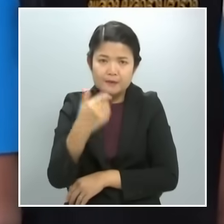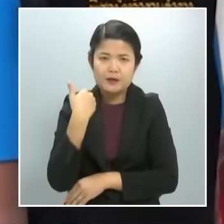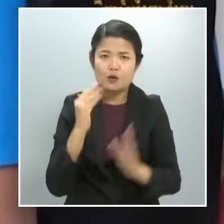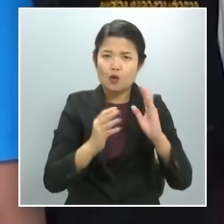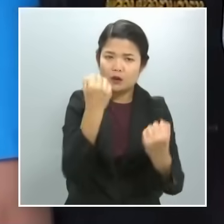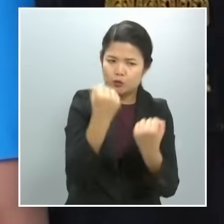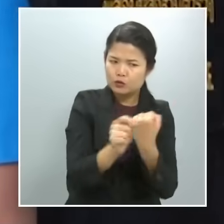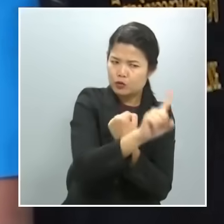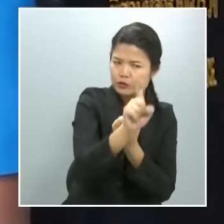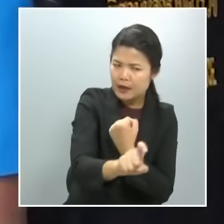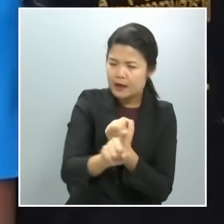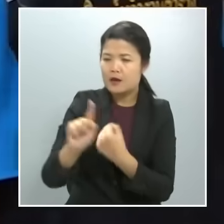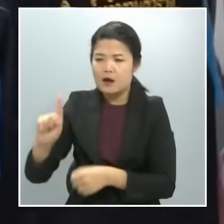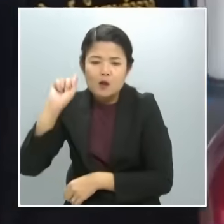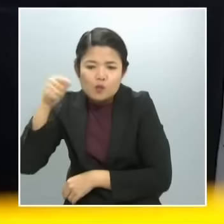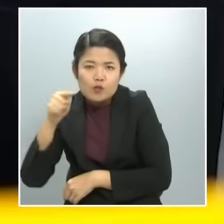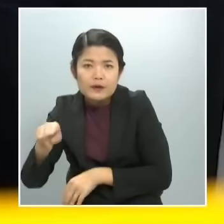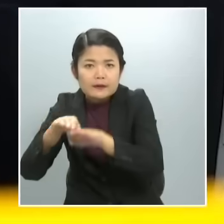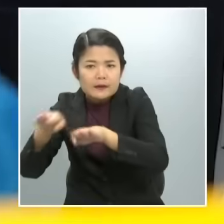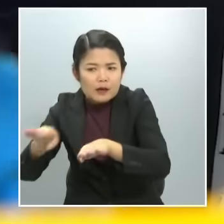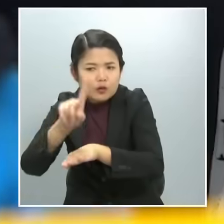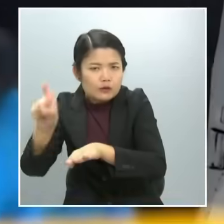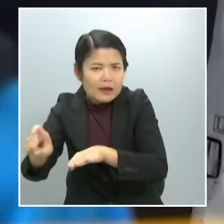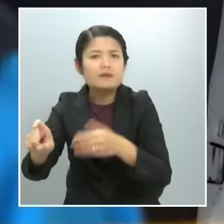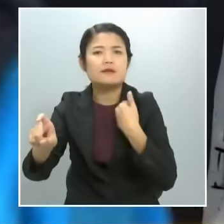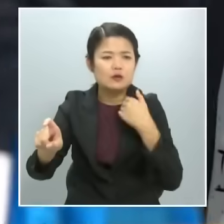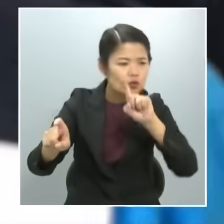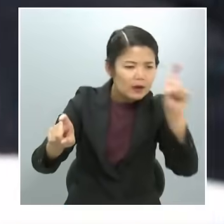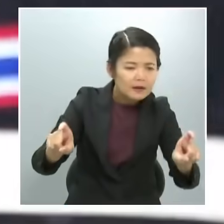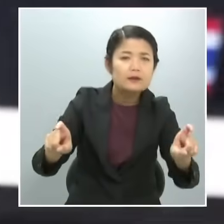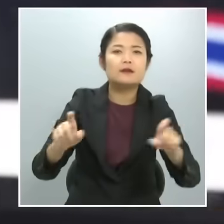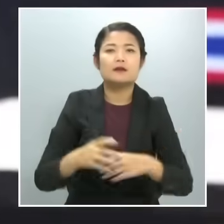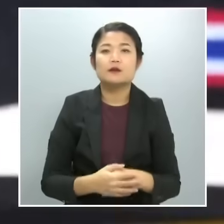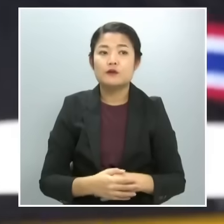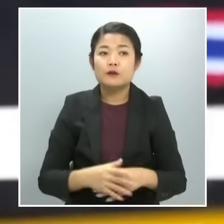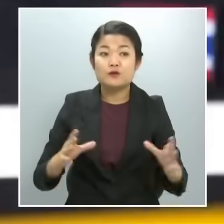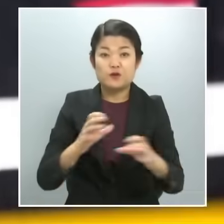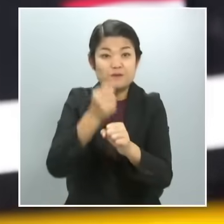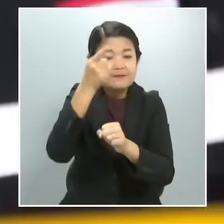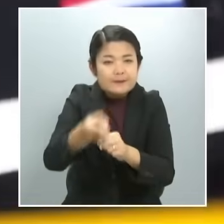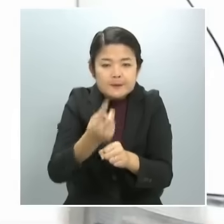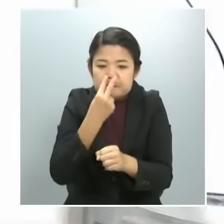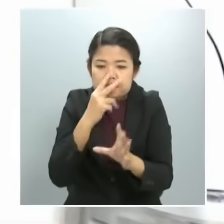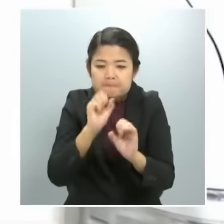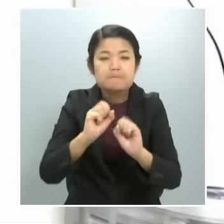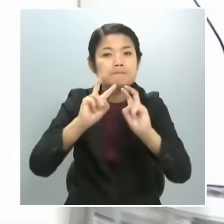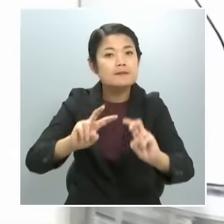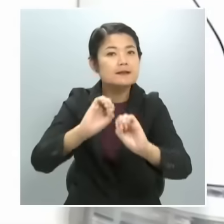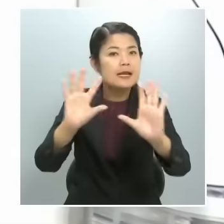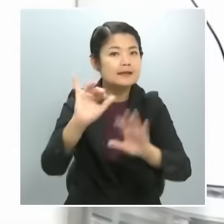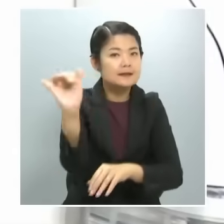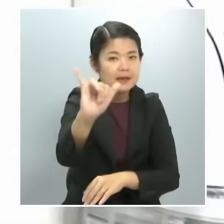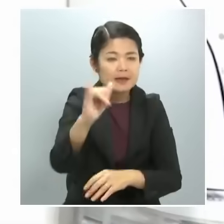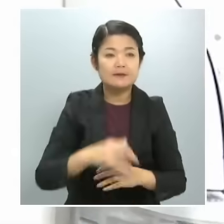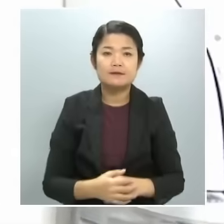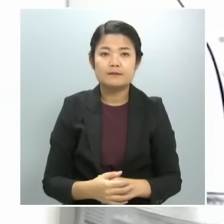เอยทั้งเรื่องของตัวผู้เสียหายเอยค่ะนี้ตำรวจบอกมาแบบนั้นแต่ข้อเท็จจริงตนี้ยังไม่ปรากฏนะฮะแต่ที่แน่ๆก่อน